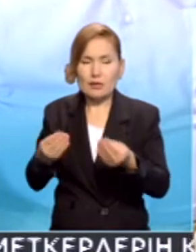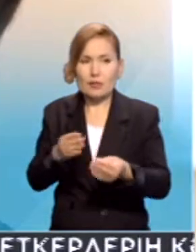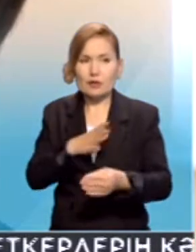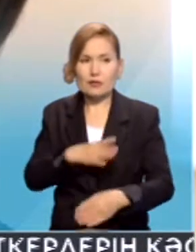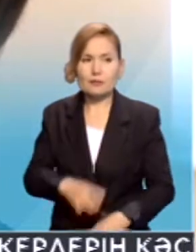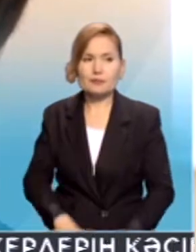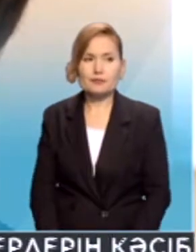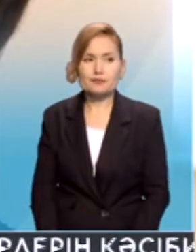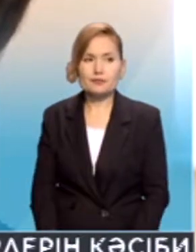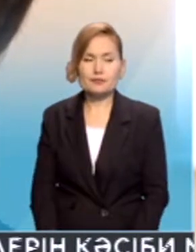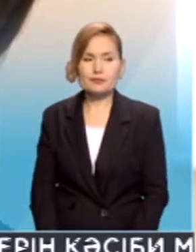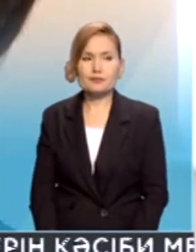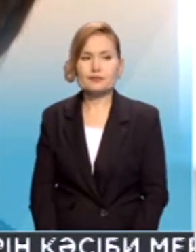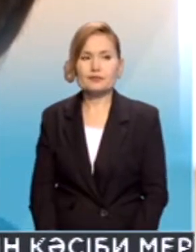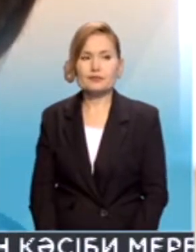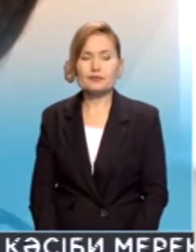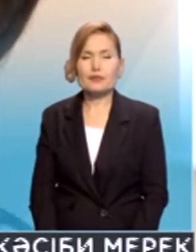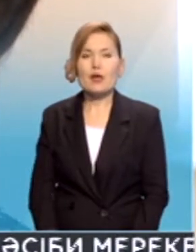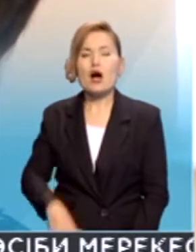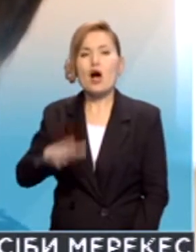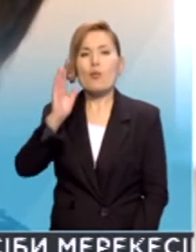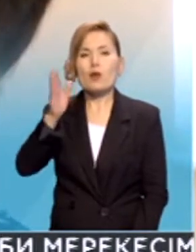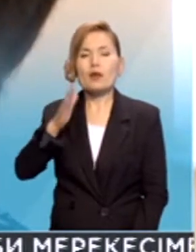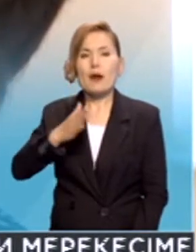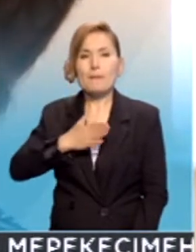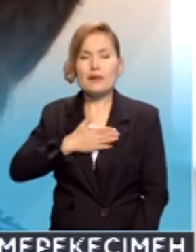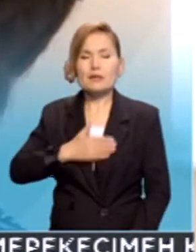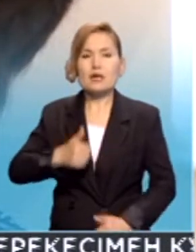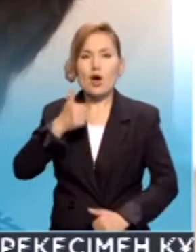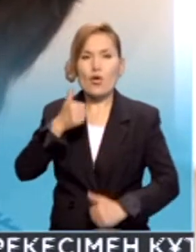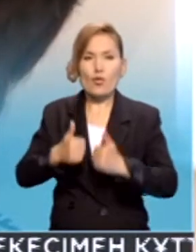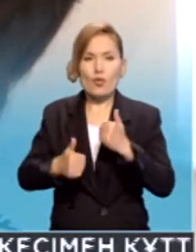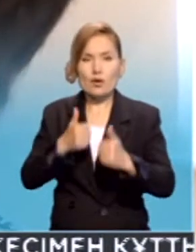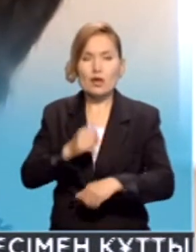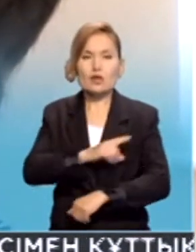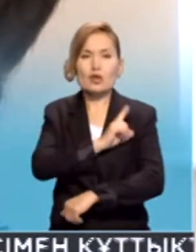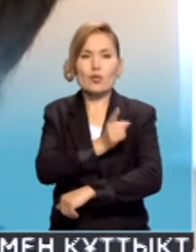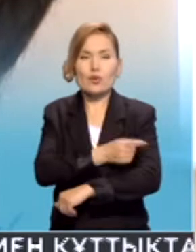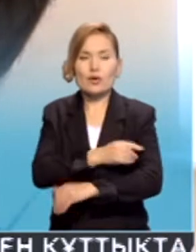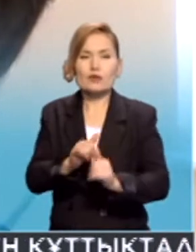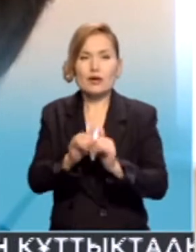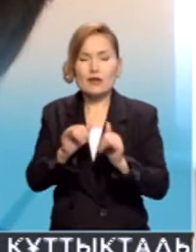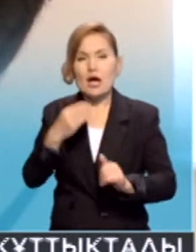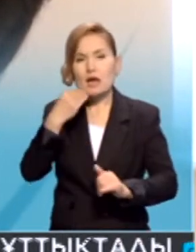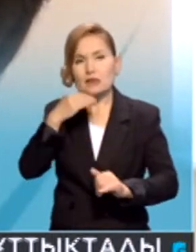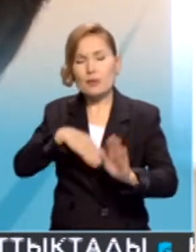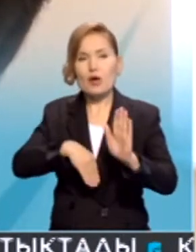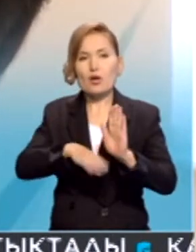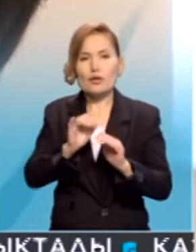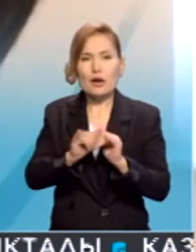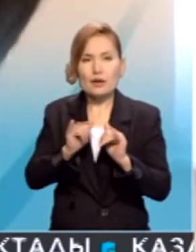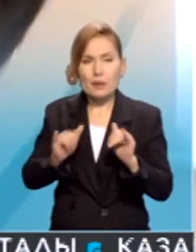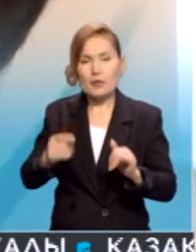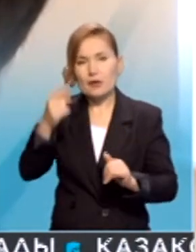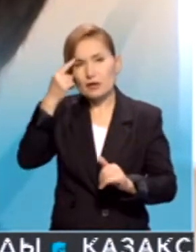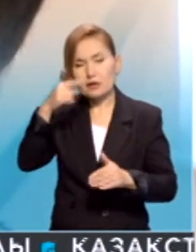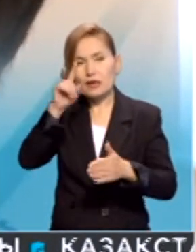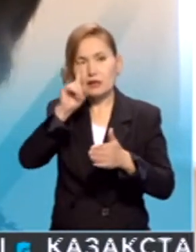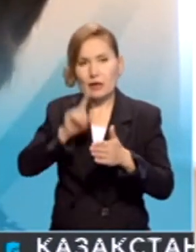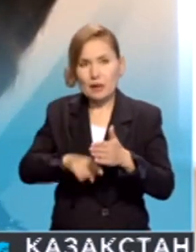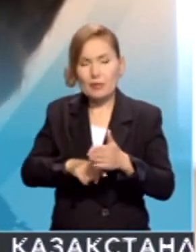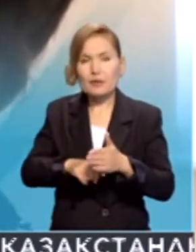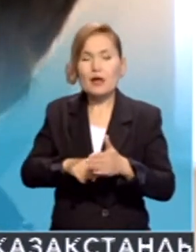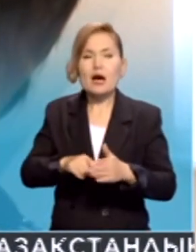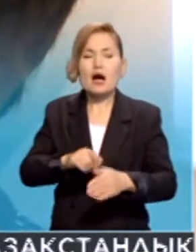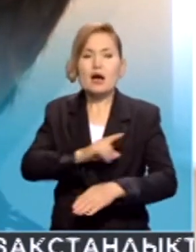В будущем, я думаю, что... Келешекте біздің конкурс сан жағынан артып қана емес, сапас жағынан да дамытын болады деген сенімдеміз.